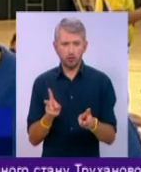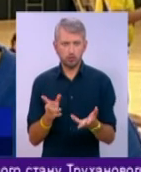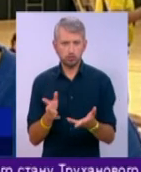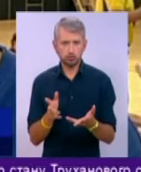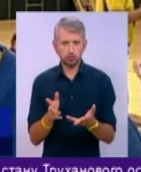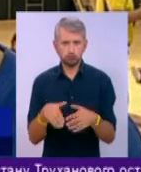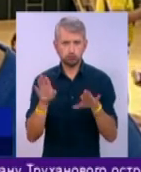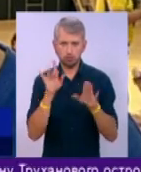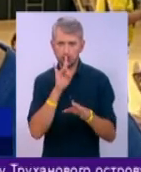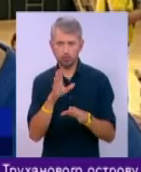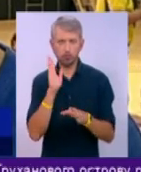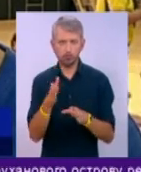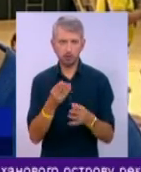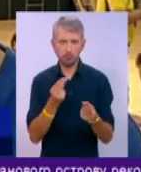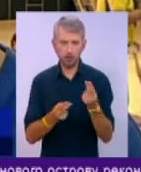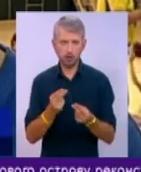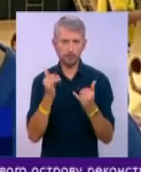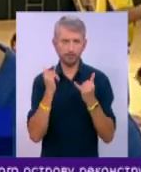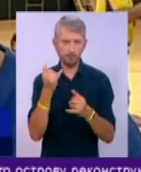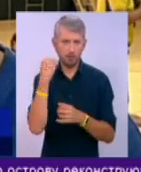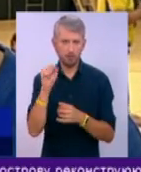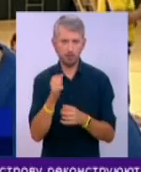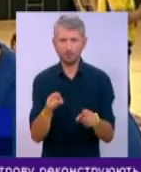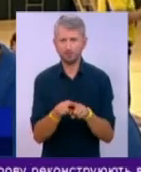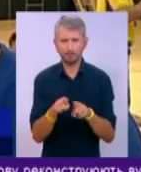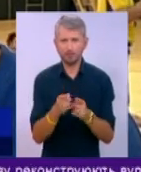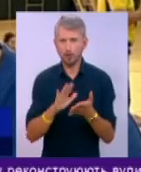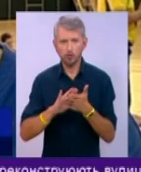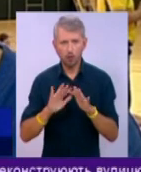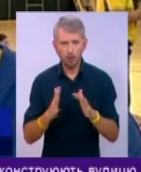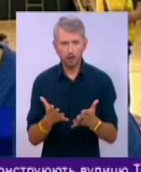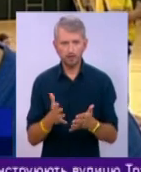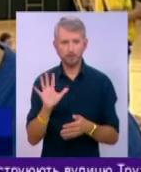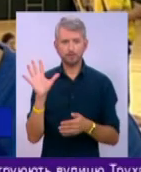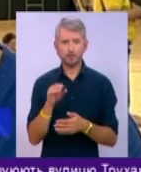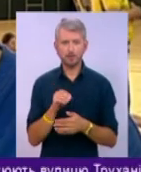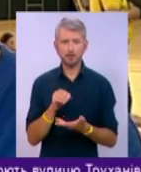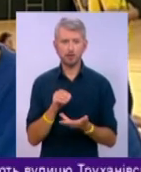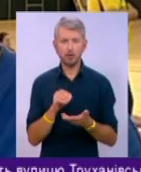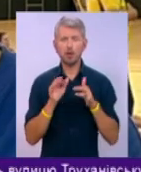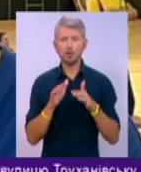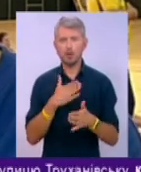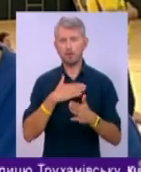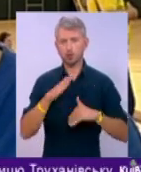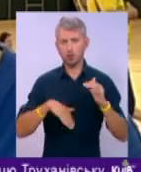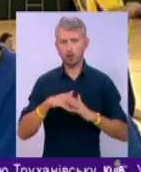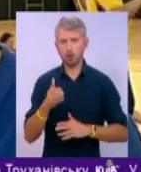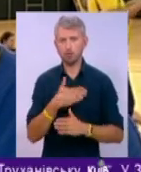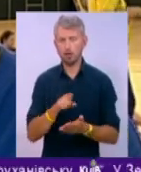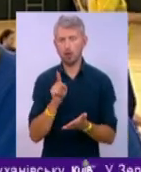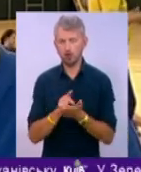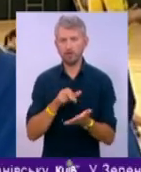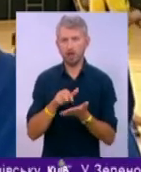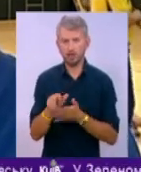играть, потому что, как бы там ни складывалась ситуация, вся, как говорится, дело в наших руках. Мы должны выходить